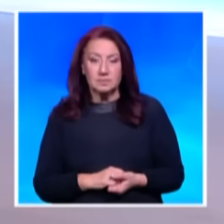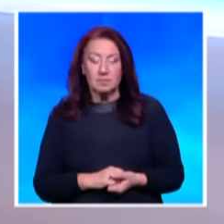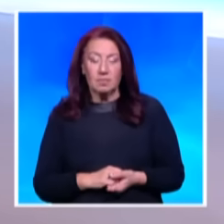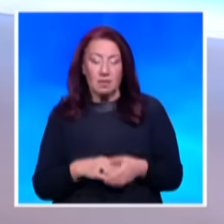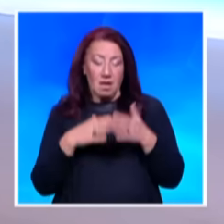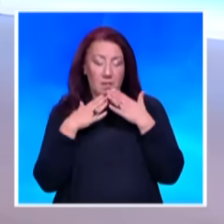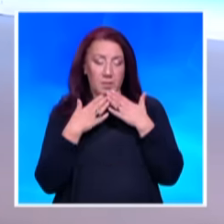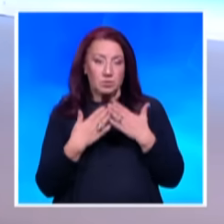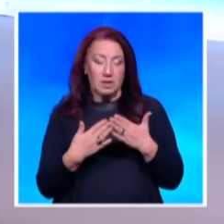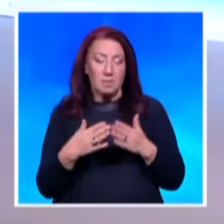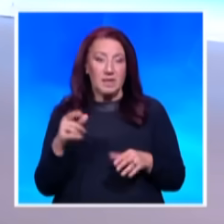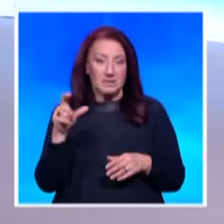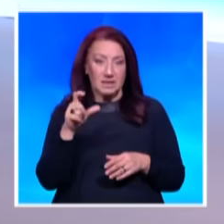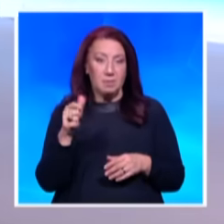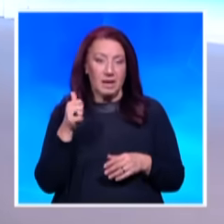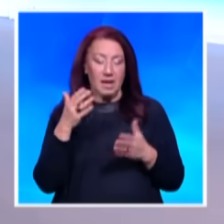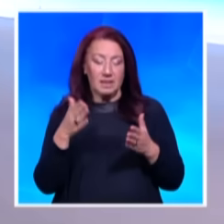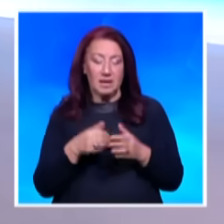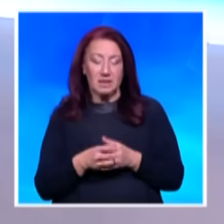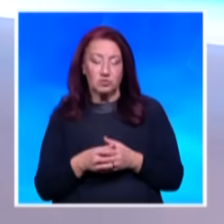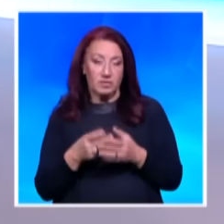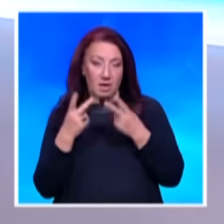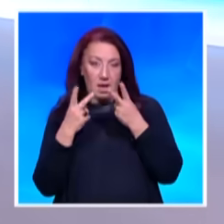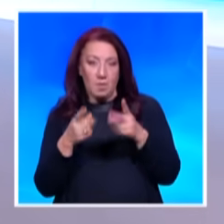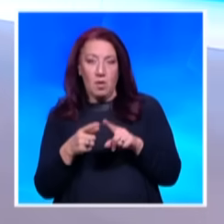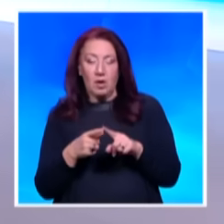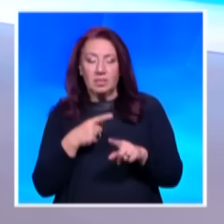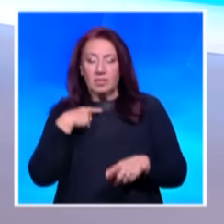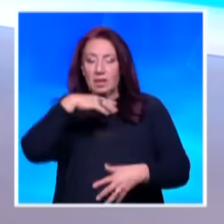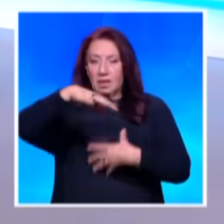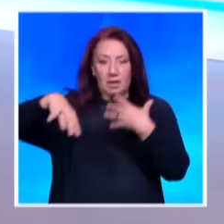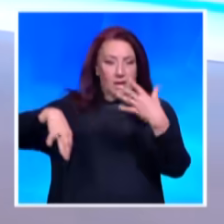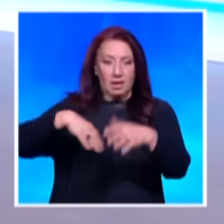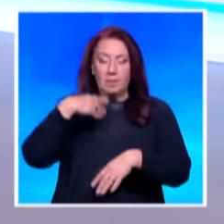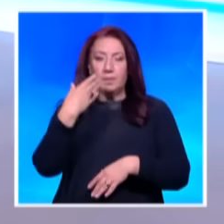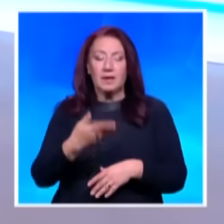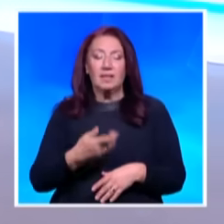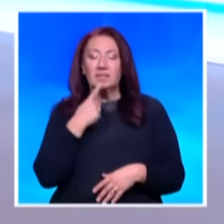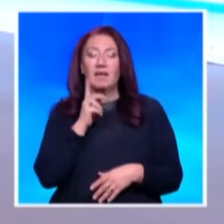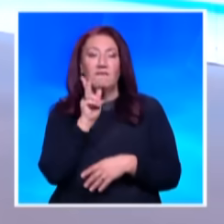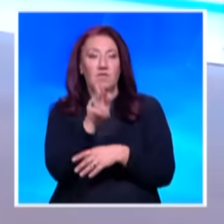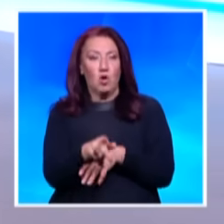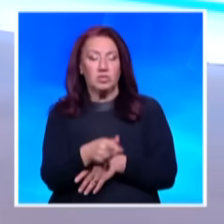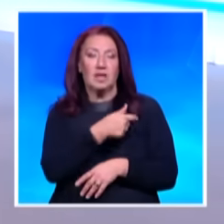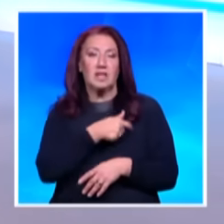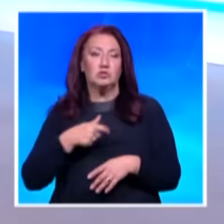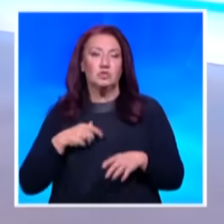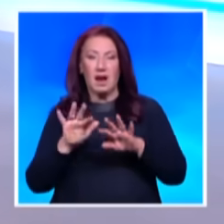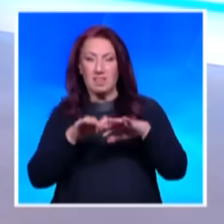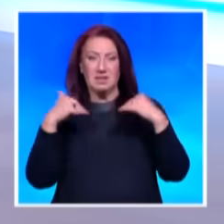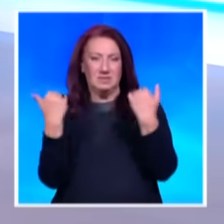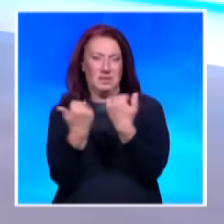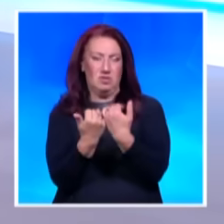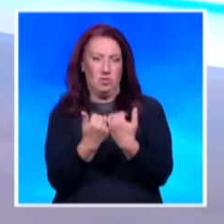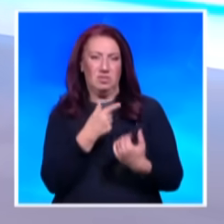Станимир Атанасова с поглед към продължаващите сблъсъци пред входа на националния стадион Васил Левски, където очевидно линейка